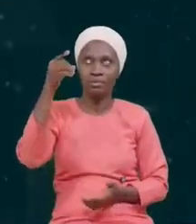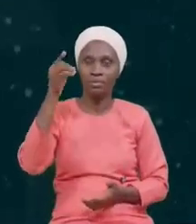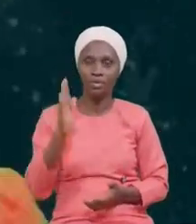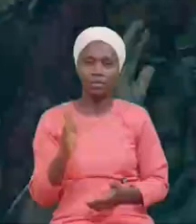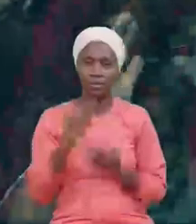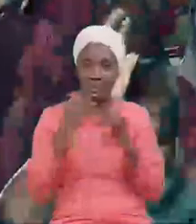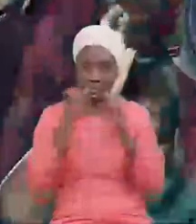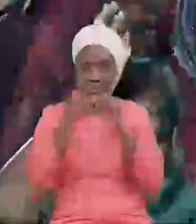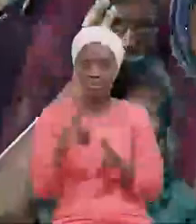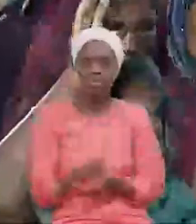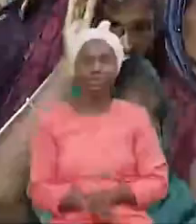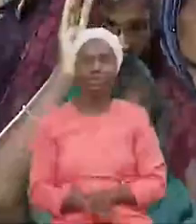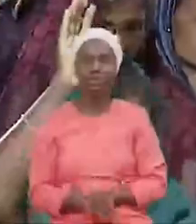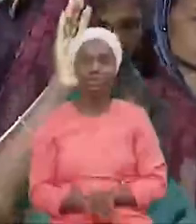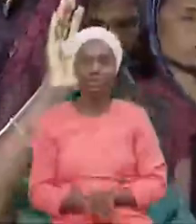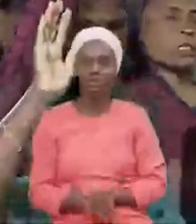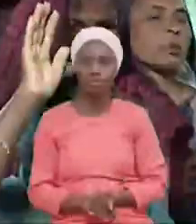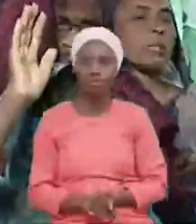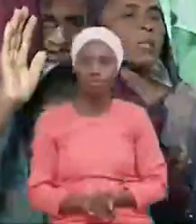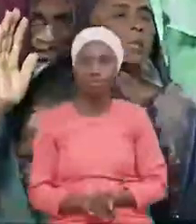+234 91 54 44 42 63. Que Dieu vous bénisse.